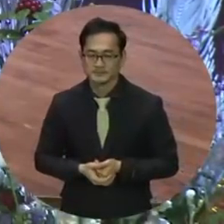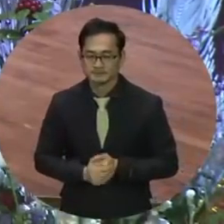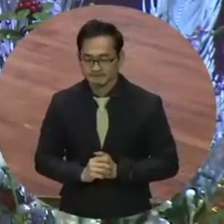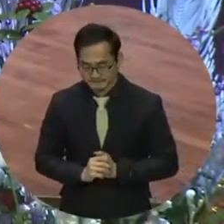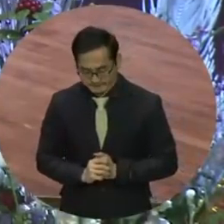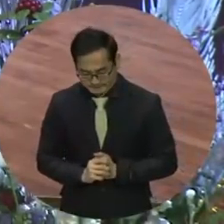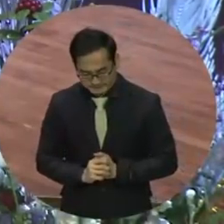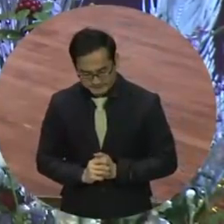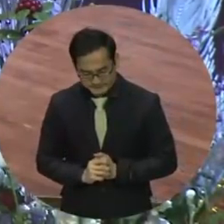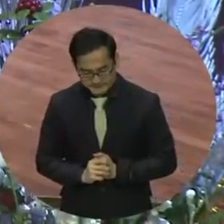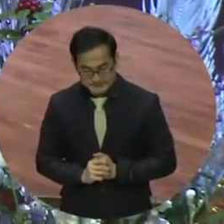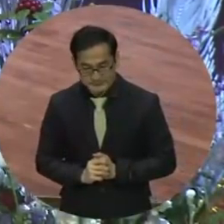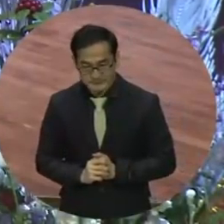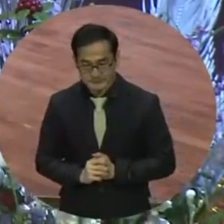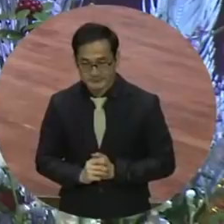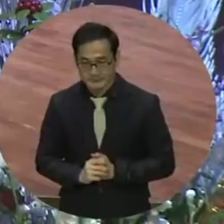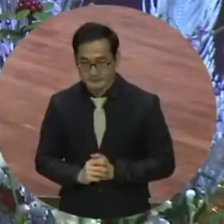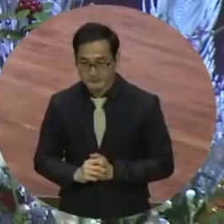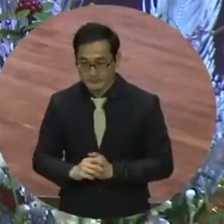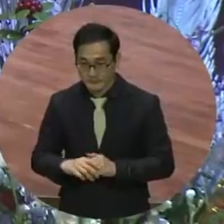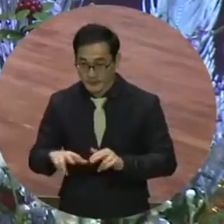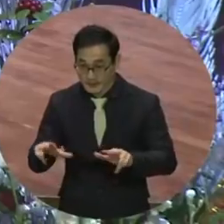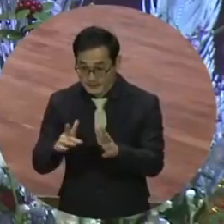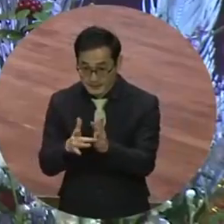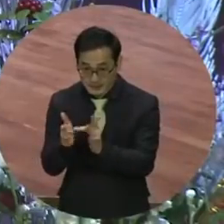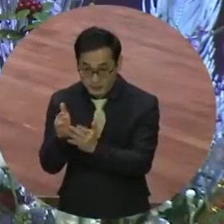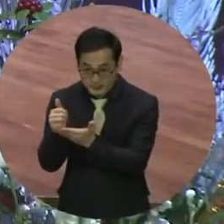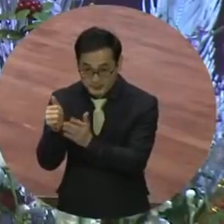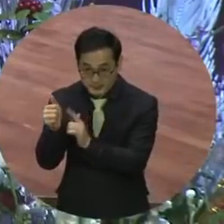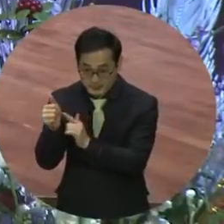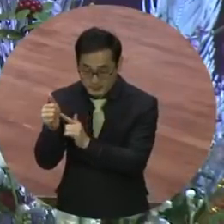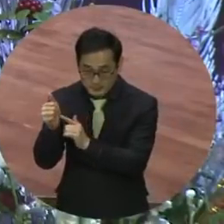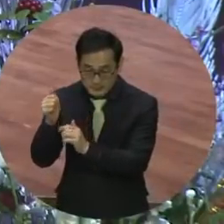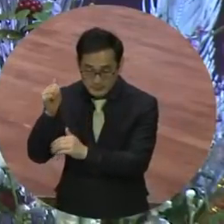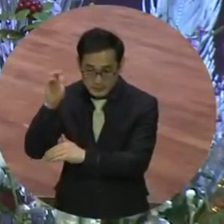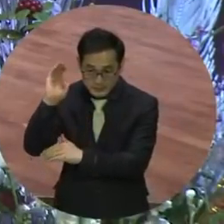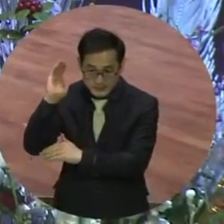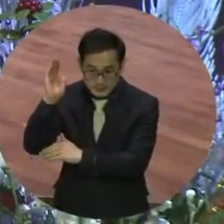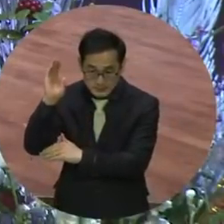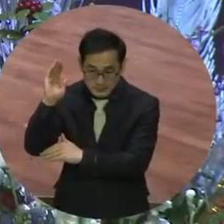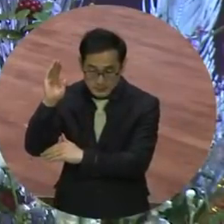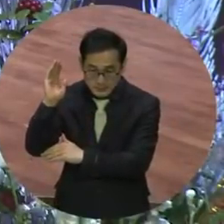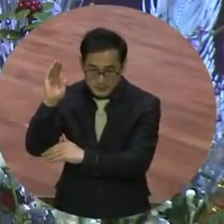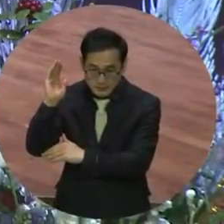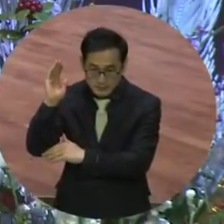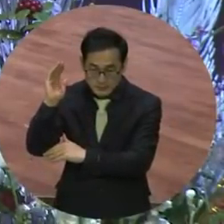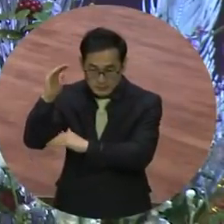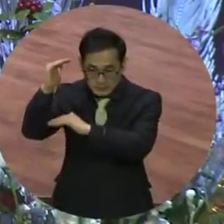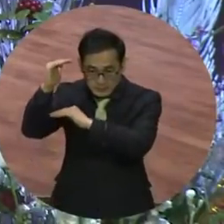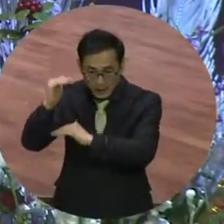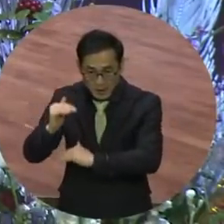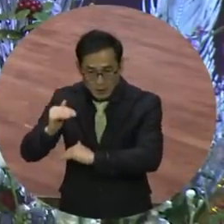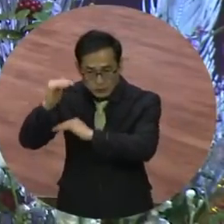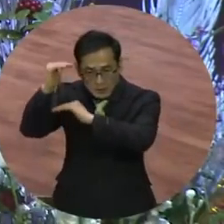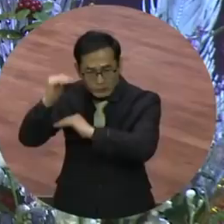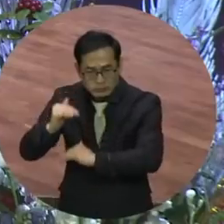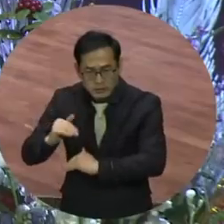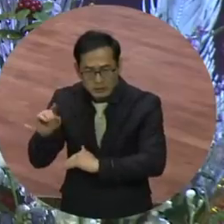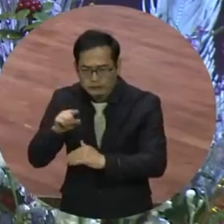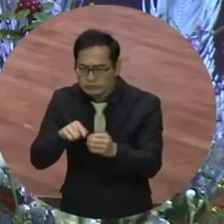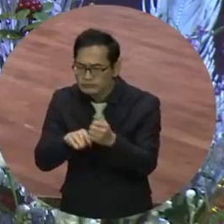지금 예수님께서 이 하시는 이 말씀, 자, 이 말씀이 무슨 의미냐?